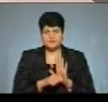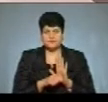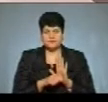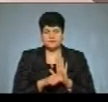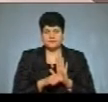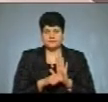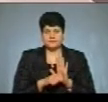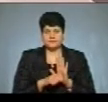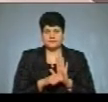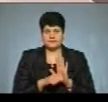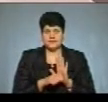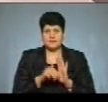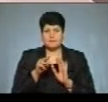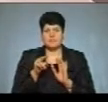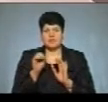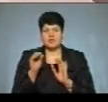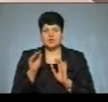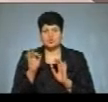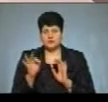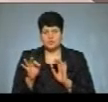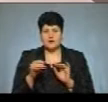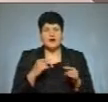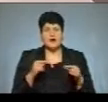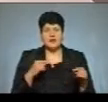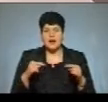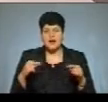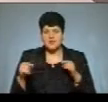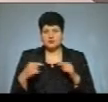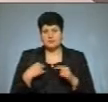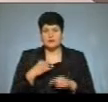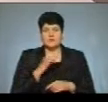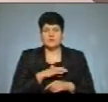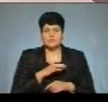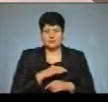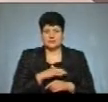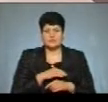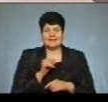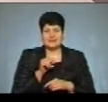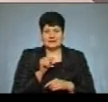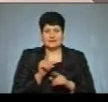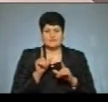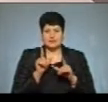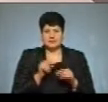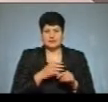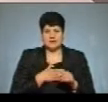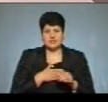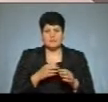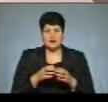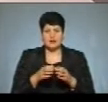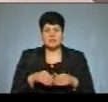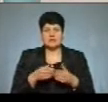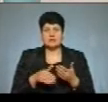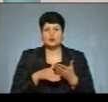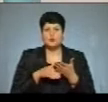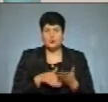36, це марки Peugeot Boxer, а решту ми їх експлуатуємо, на них виїжджають наші бригади для надання